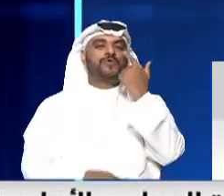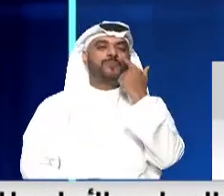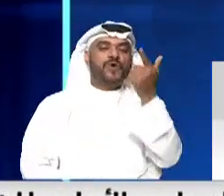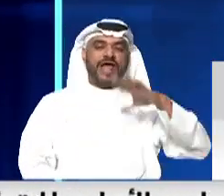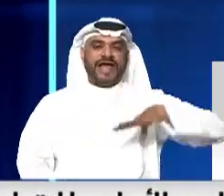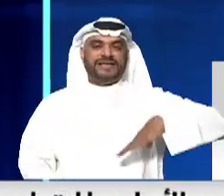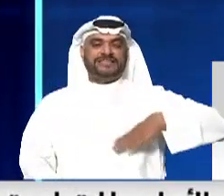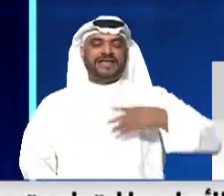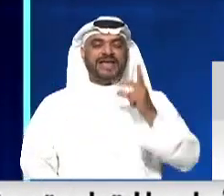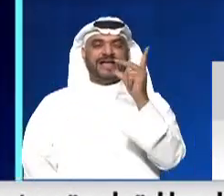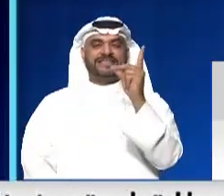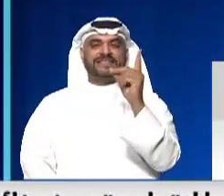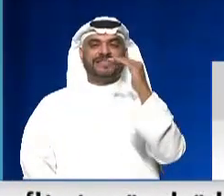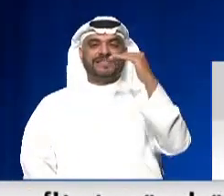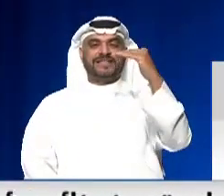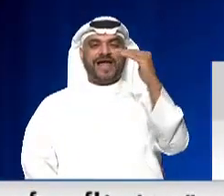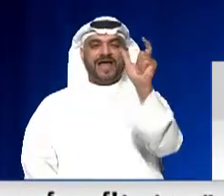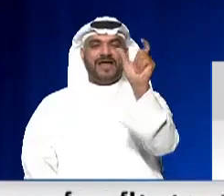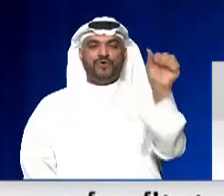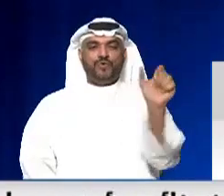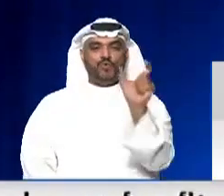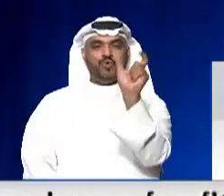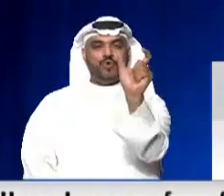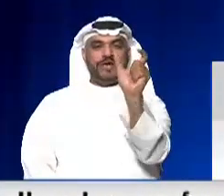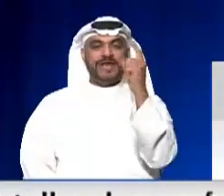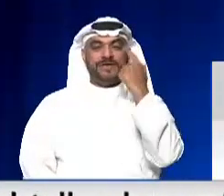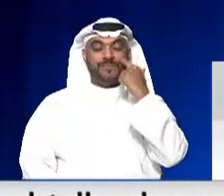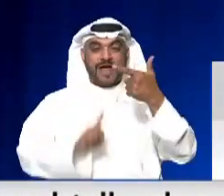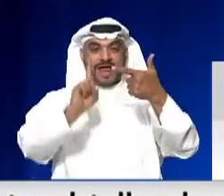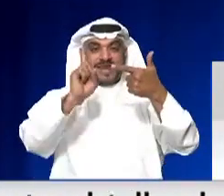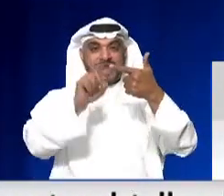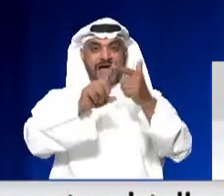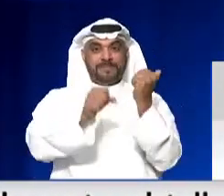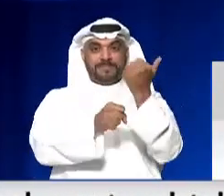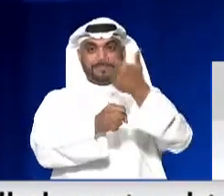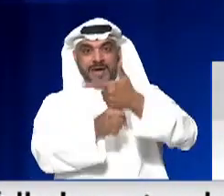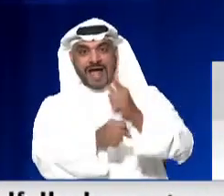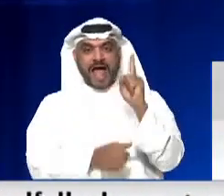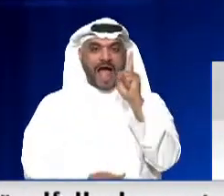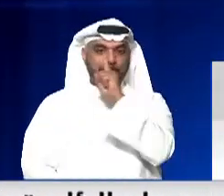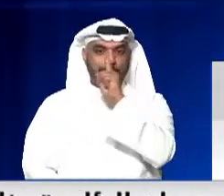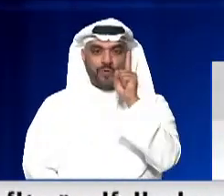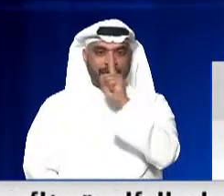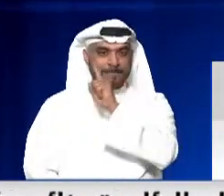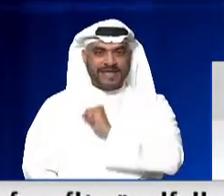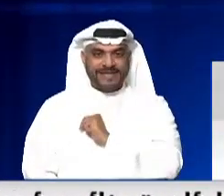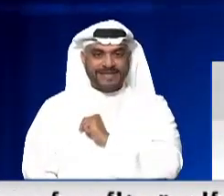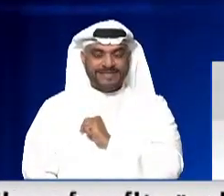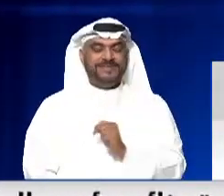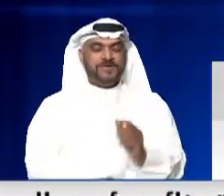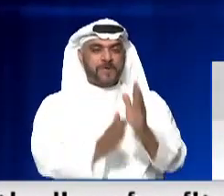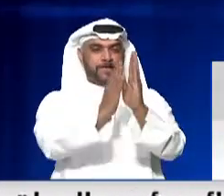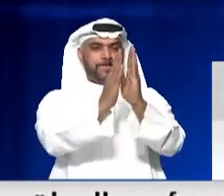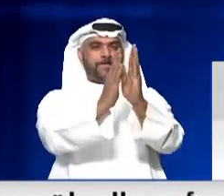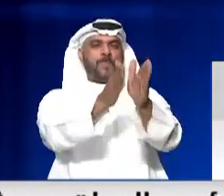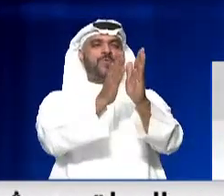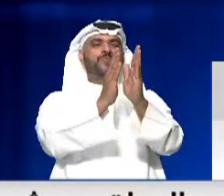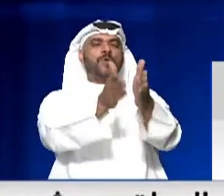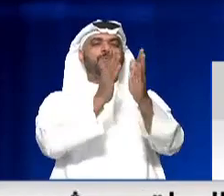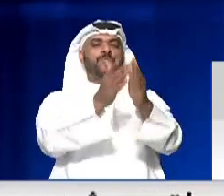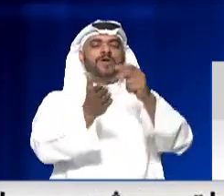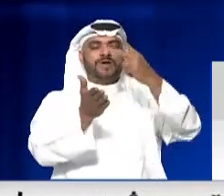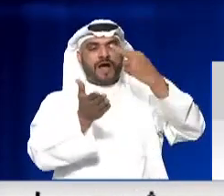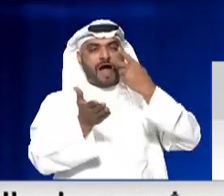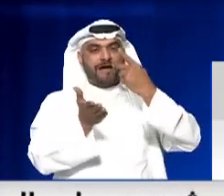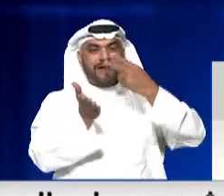سمو الشيخ طحنون بن زايد آل نهيان نائب حاكم إمارة أبو ظبي، ضمنها سمو خالص تهاني بمناسبة صدور